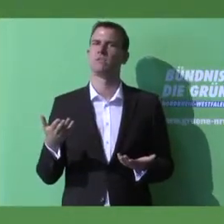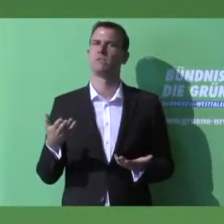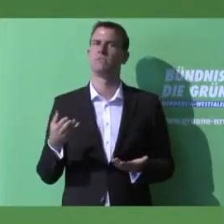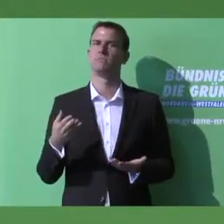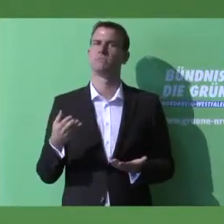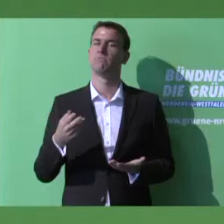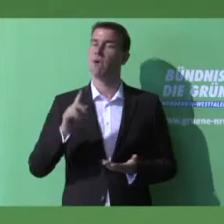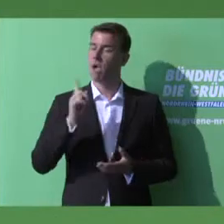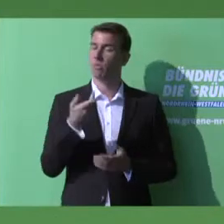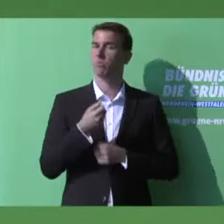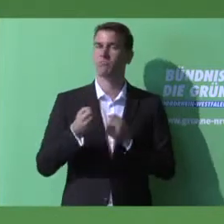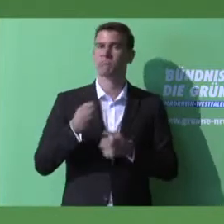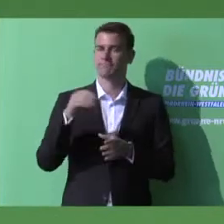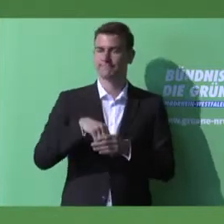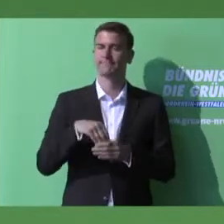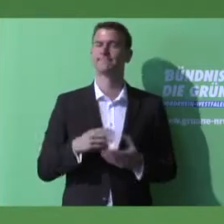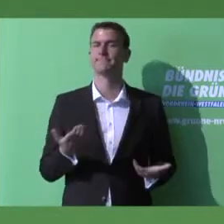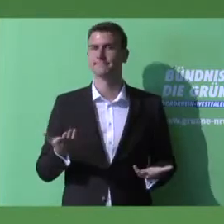dass man